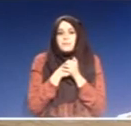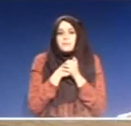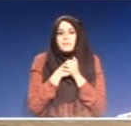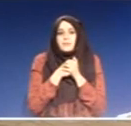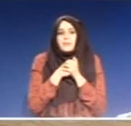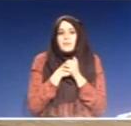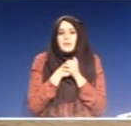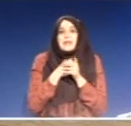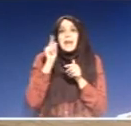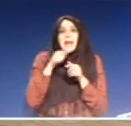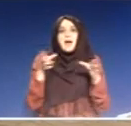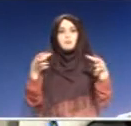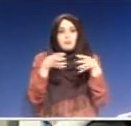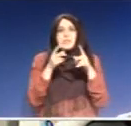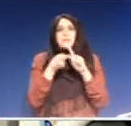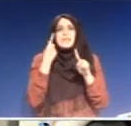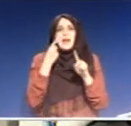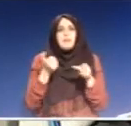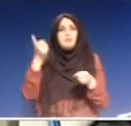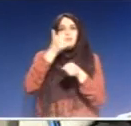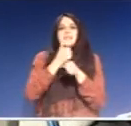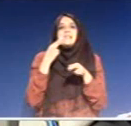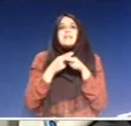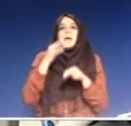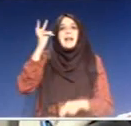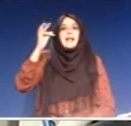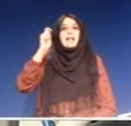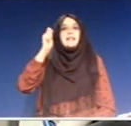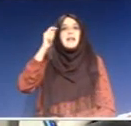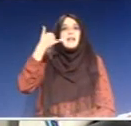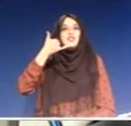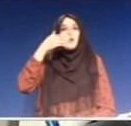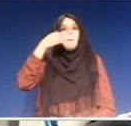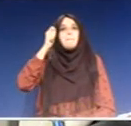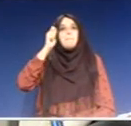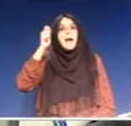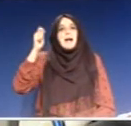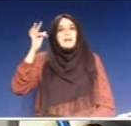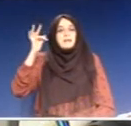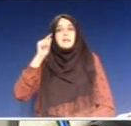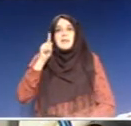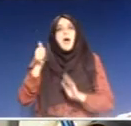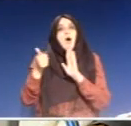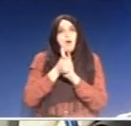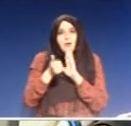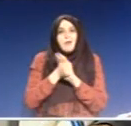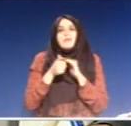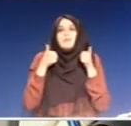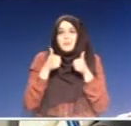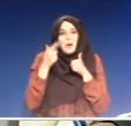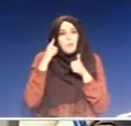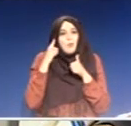لهيئة تجمع، نعم، أي الجماعة، نعم، التي تدير الصلح، دور فعال في